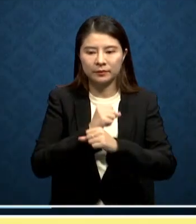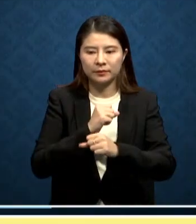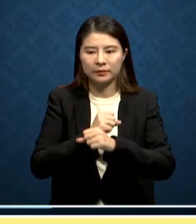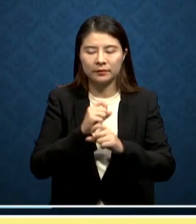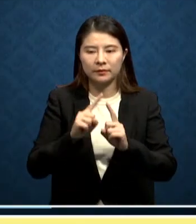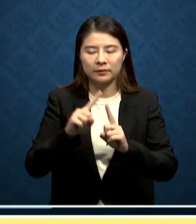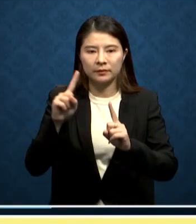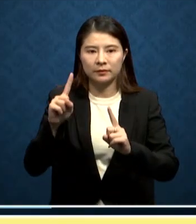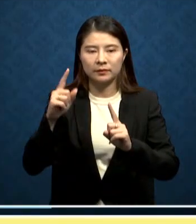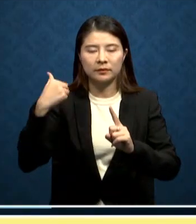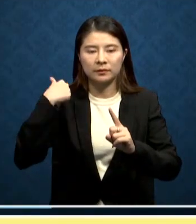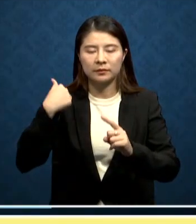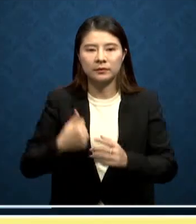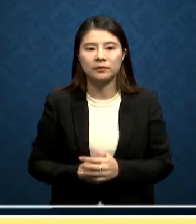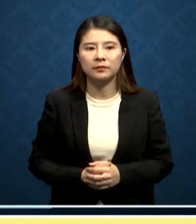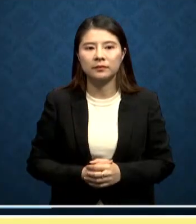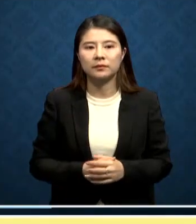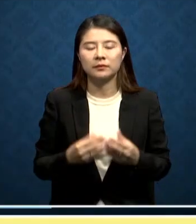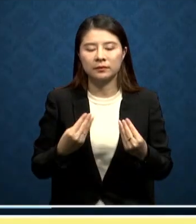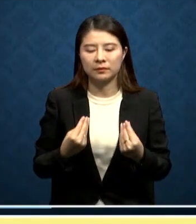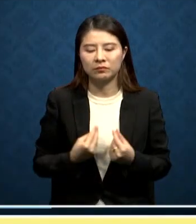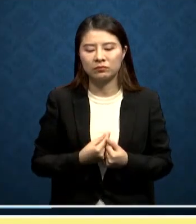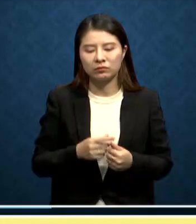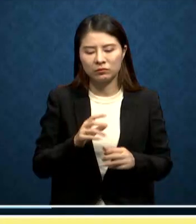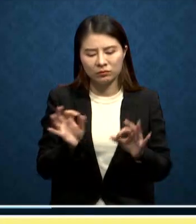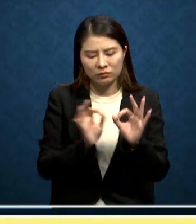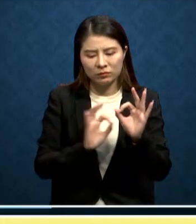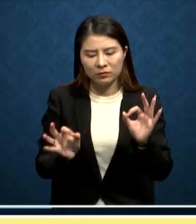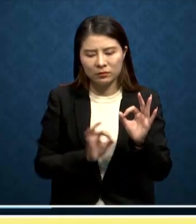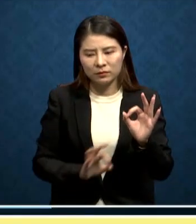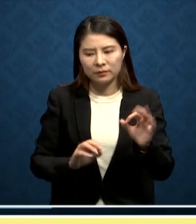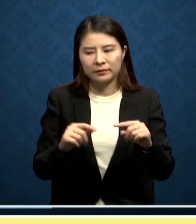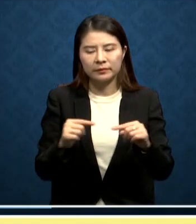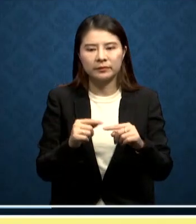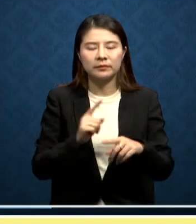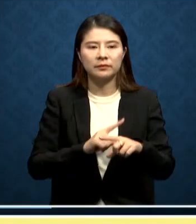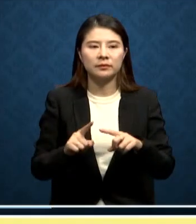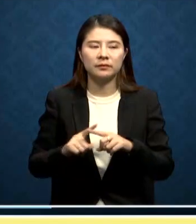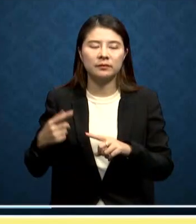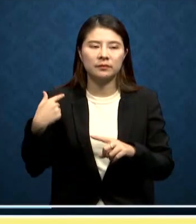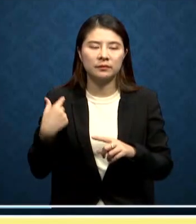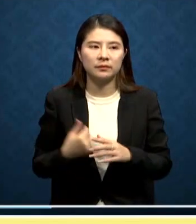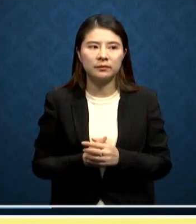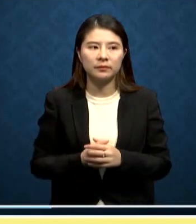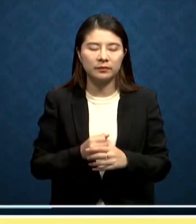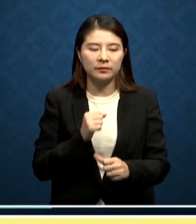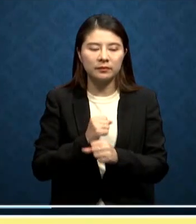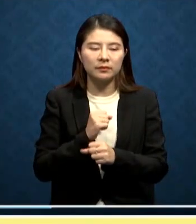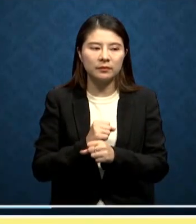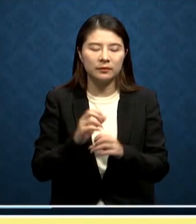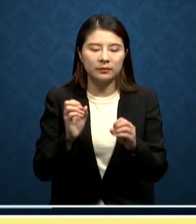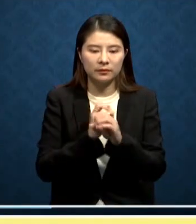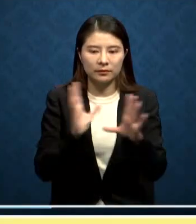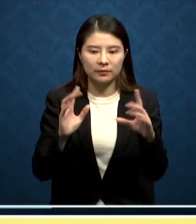เพิ่มเติมอีกนิดนึงเท่าที่ไปดูรายละเอียดของแผนงานเนี่ยเอ่อคือความเป็นรูปธรรมเนี่ย